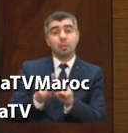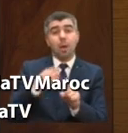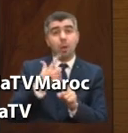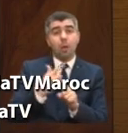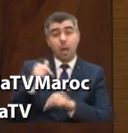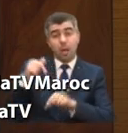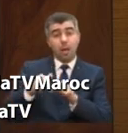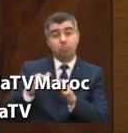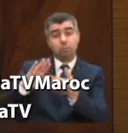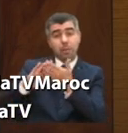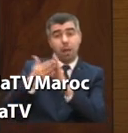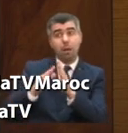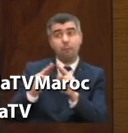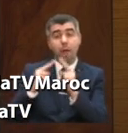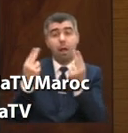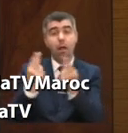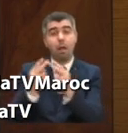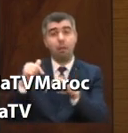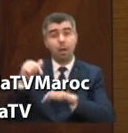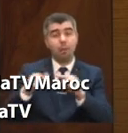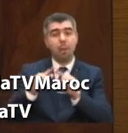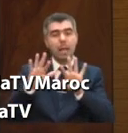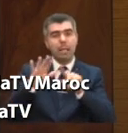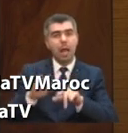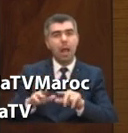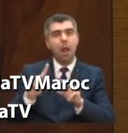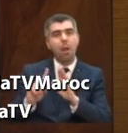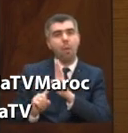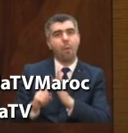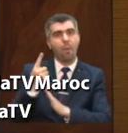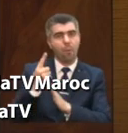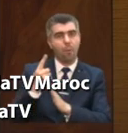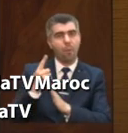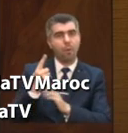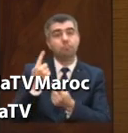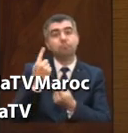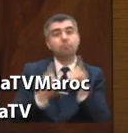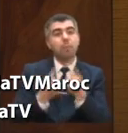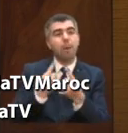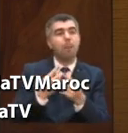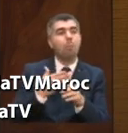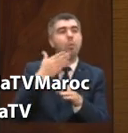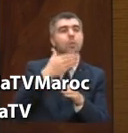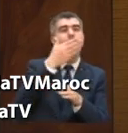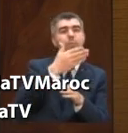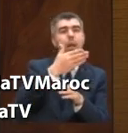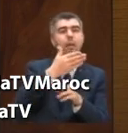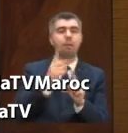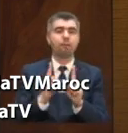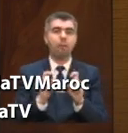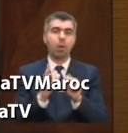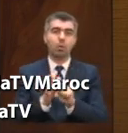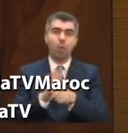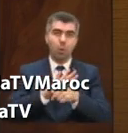الدولية أصدرت هذه كلها تقارير أولية لتوقعات ما بعد الأزمة. هل